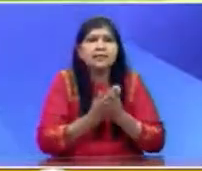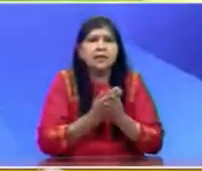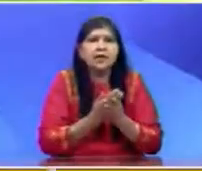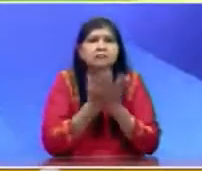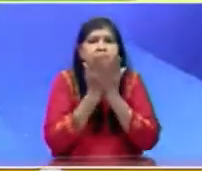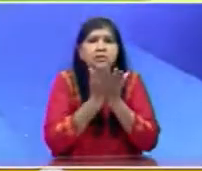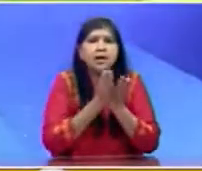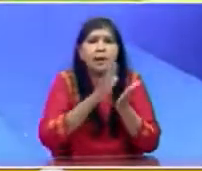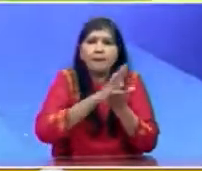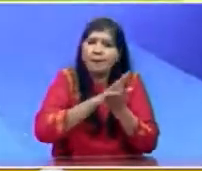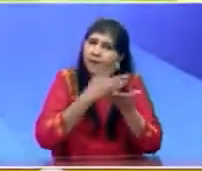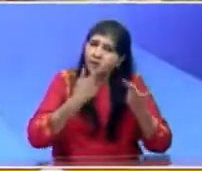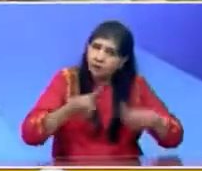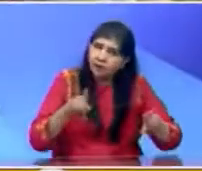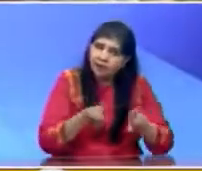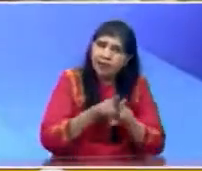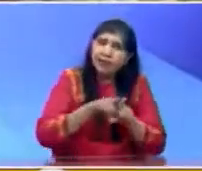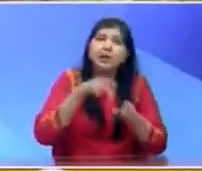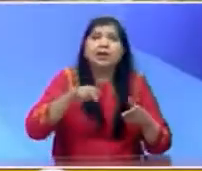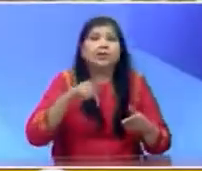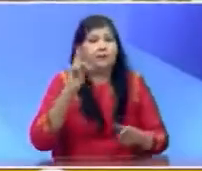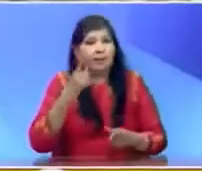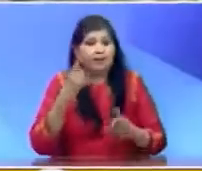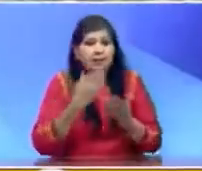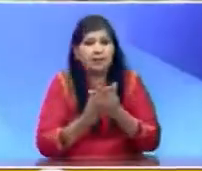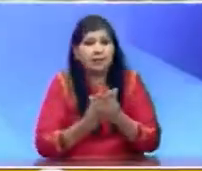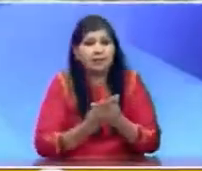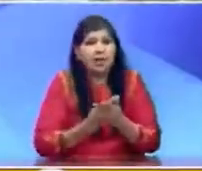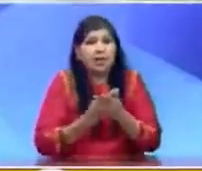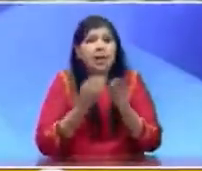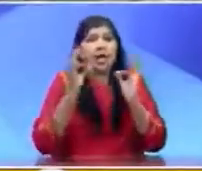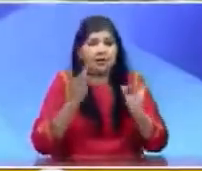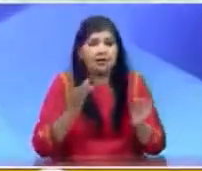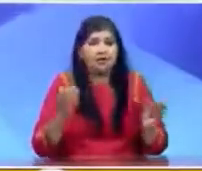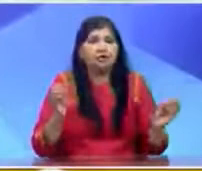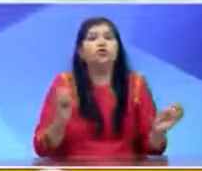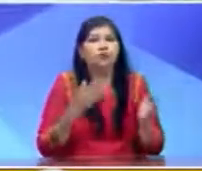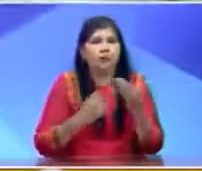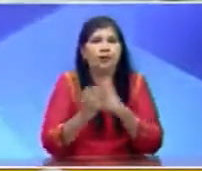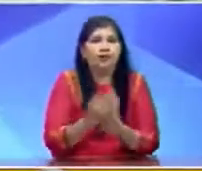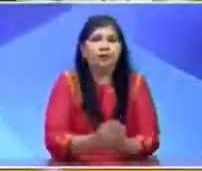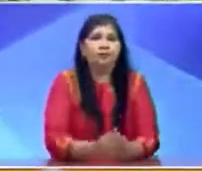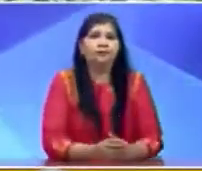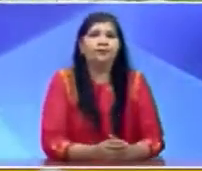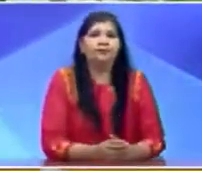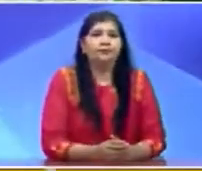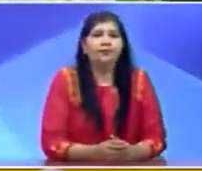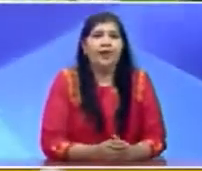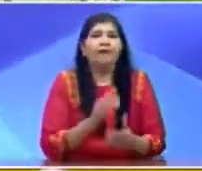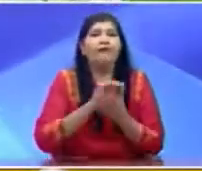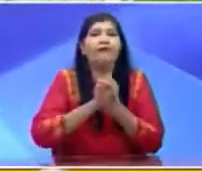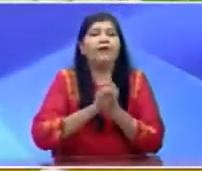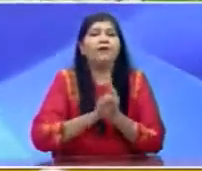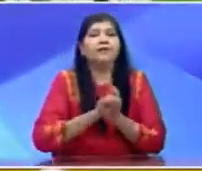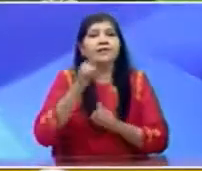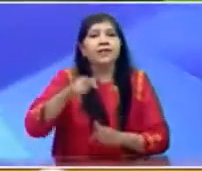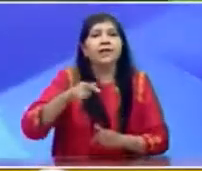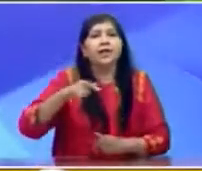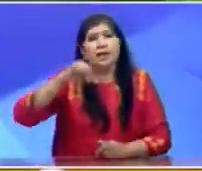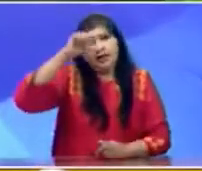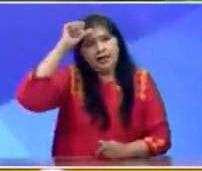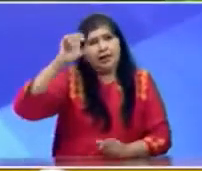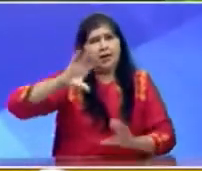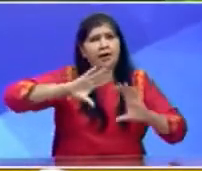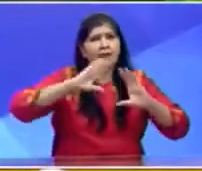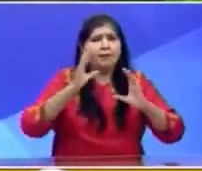हैं। निश्चित रूप से एक अच्छी शुरुआत है। साथियों, देश में